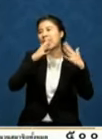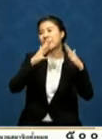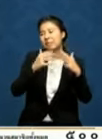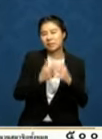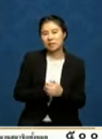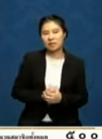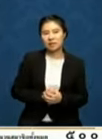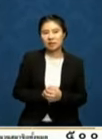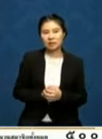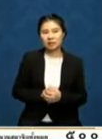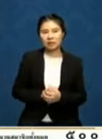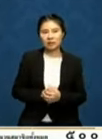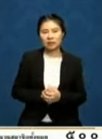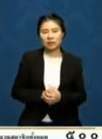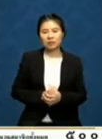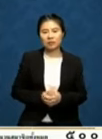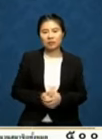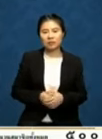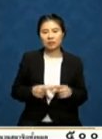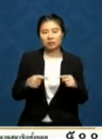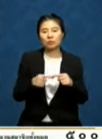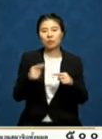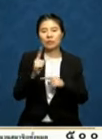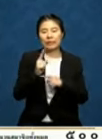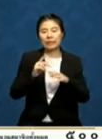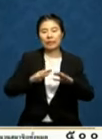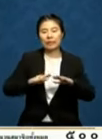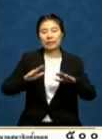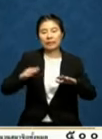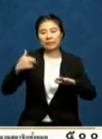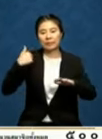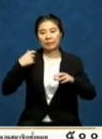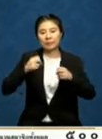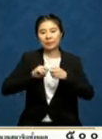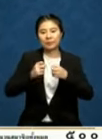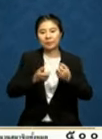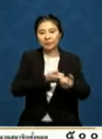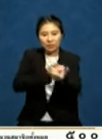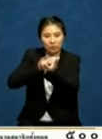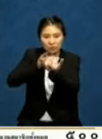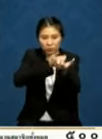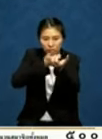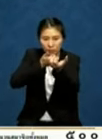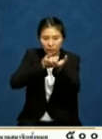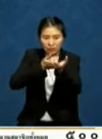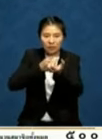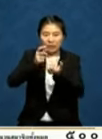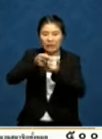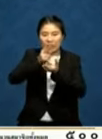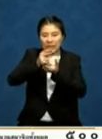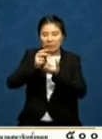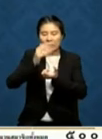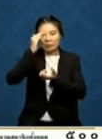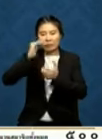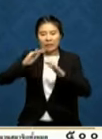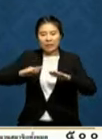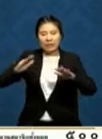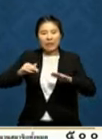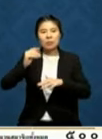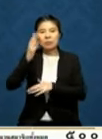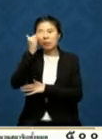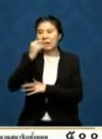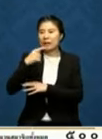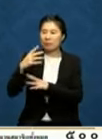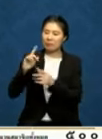คนค่ะเหตุการณ์กราดยิงต่างๆก็ที่ผ่านมาที่เราเห็นตามหน้าข่าวก็คือเด็กเคยถูกรังแ